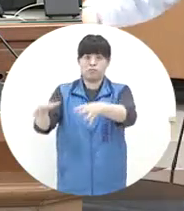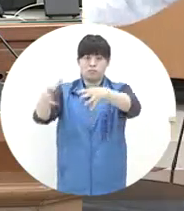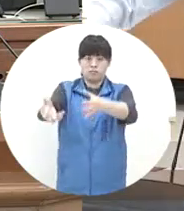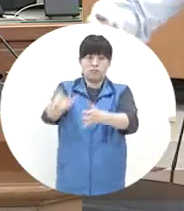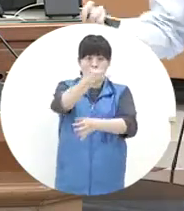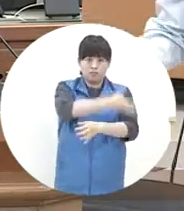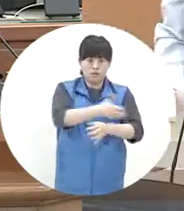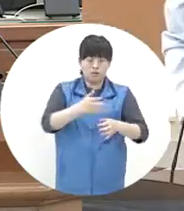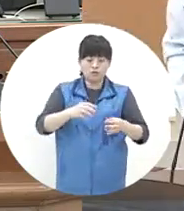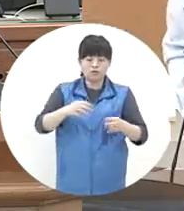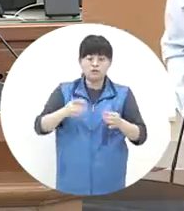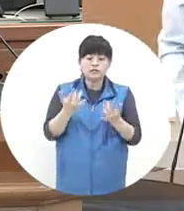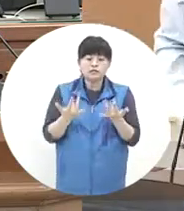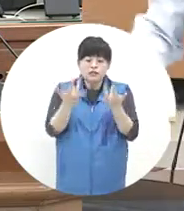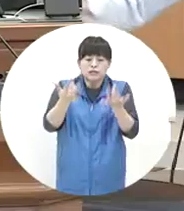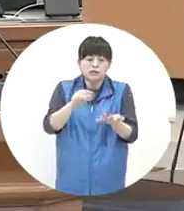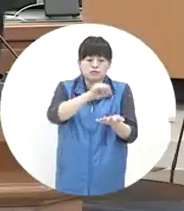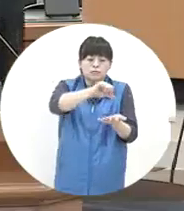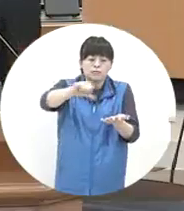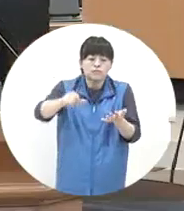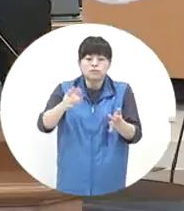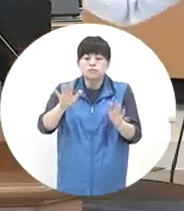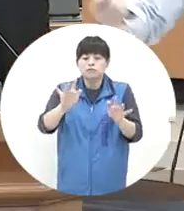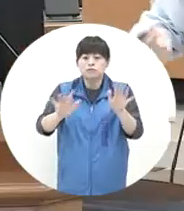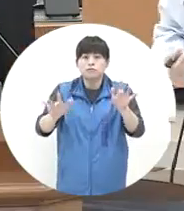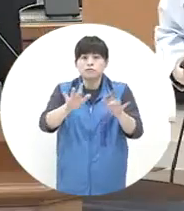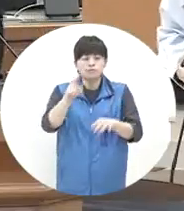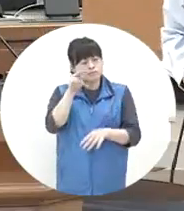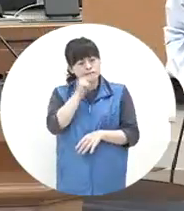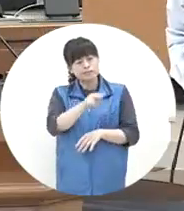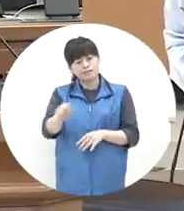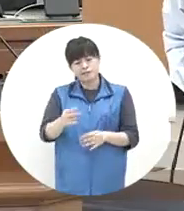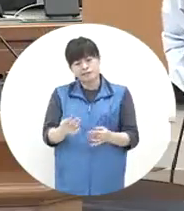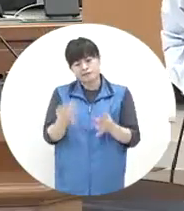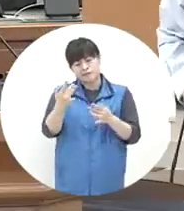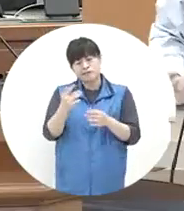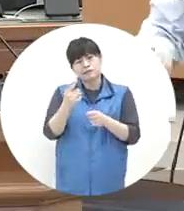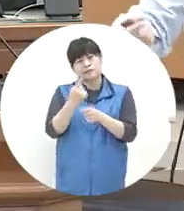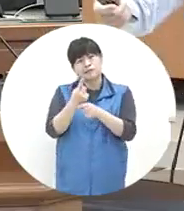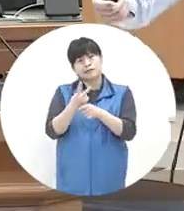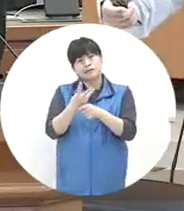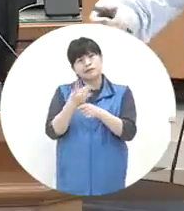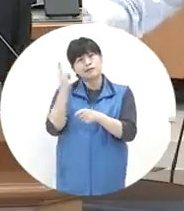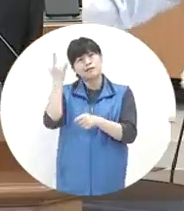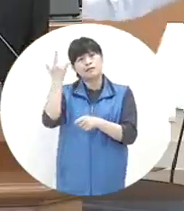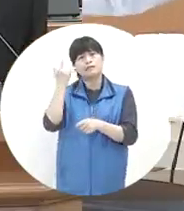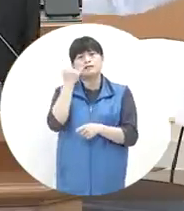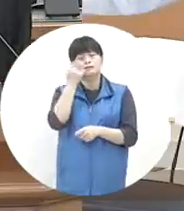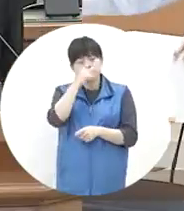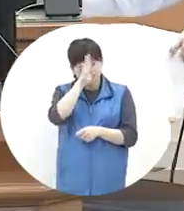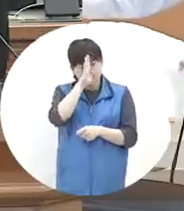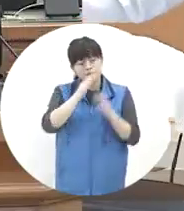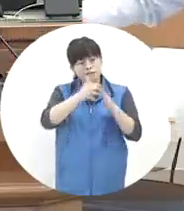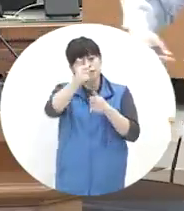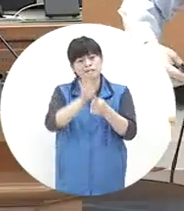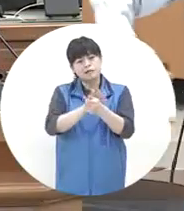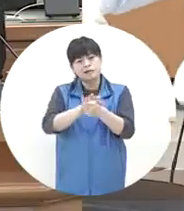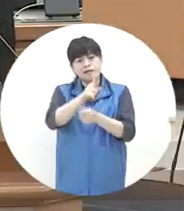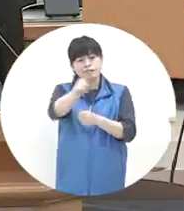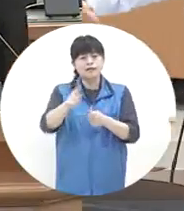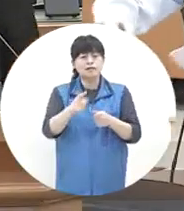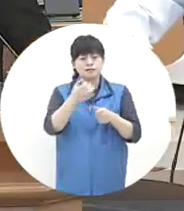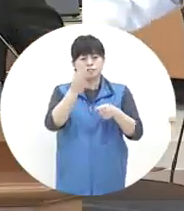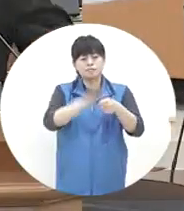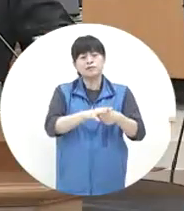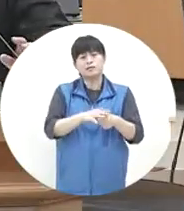把它撒草种让草可以长啊，但是你看这个样子要长要不知道要长多久，可不可以请市长帮忙一下公所的经费，我们就铺